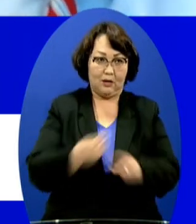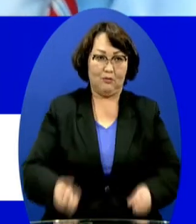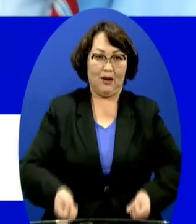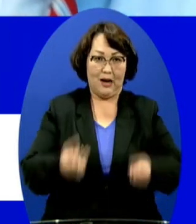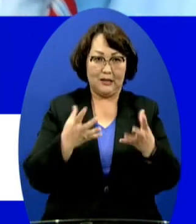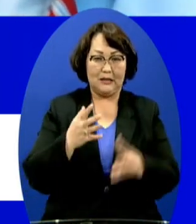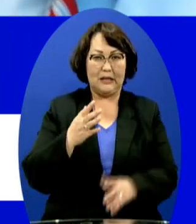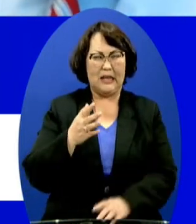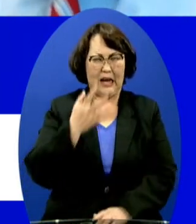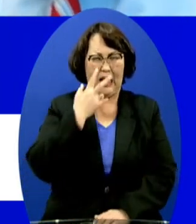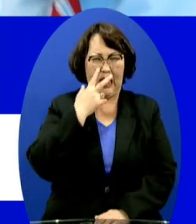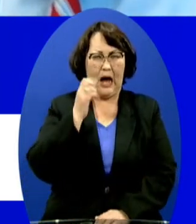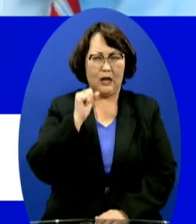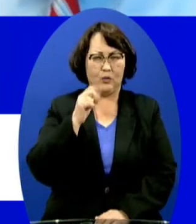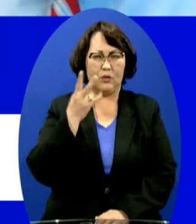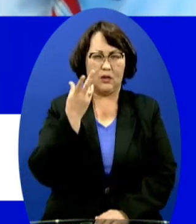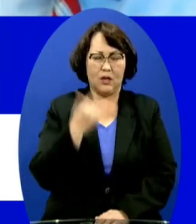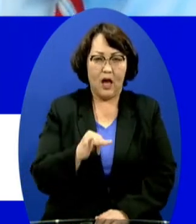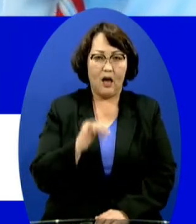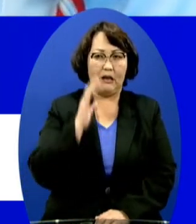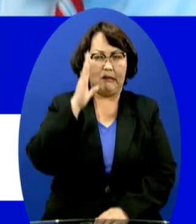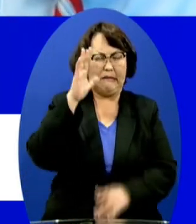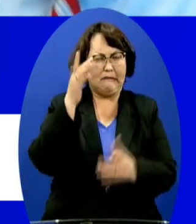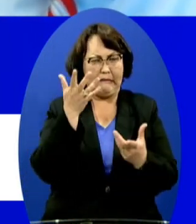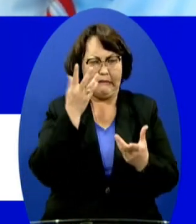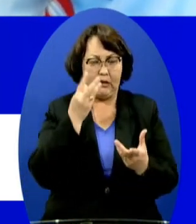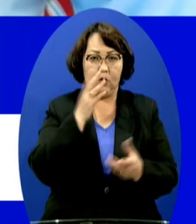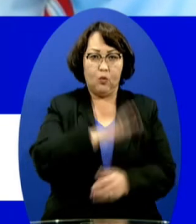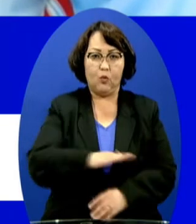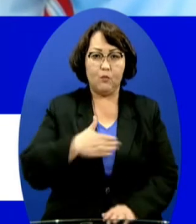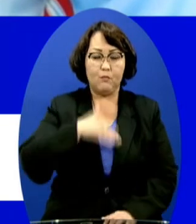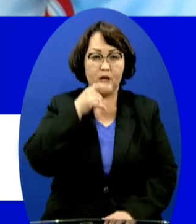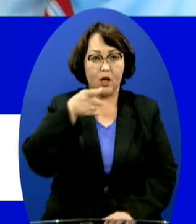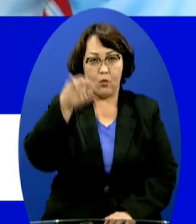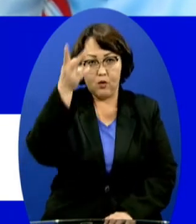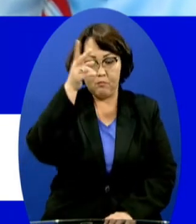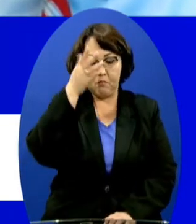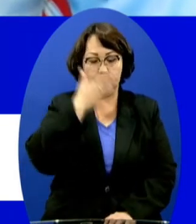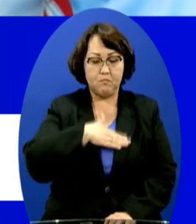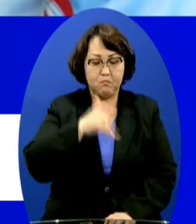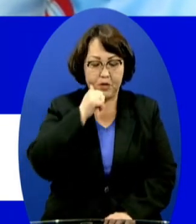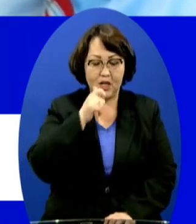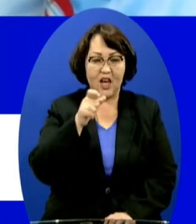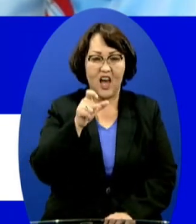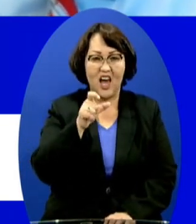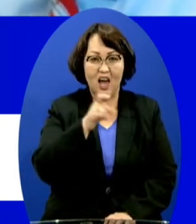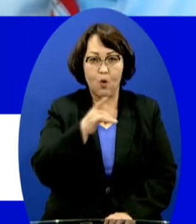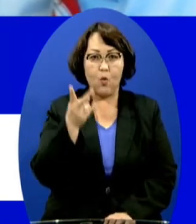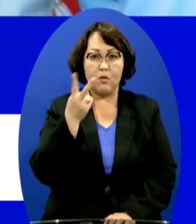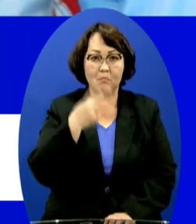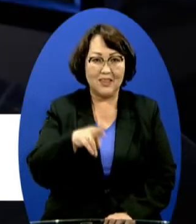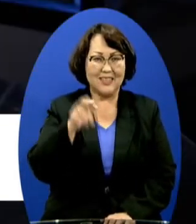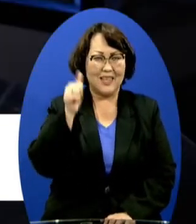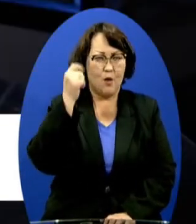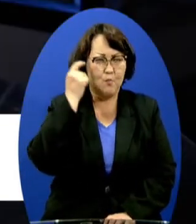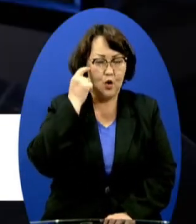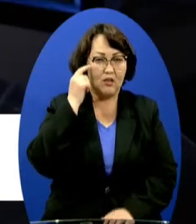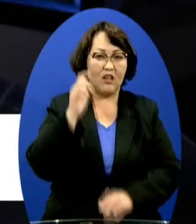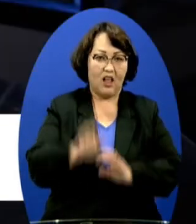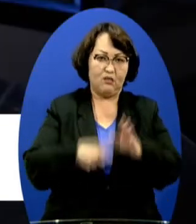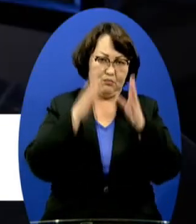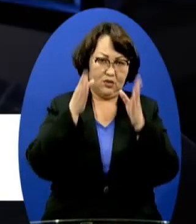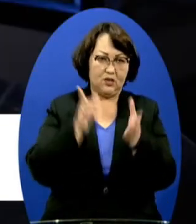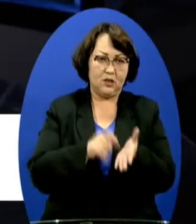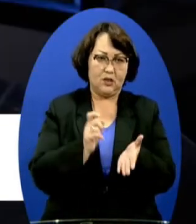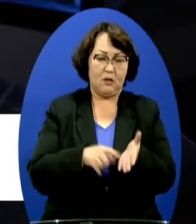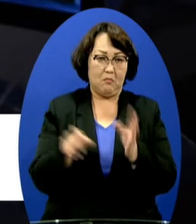эрсдэлтэй алхам шүү гэж хүүхдүүд ихэнх бас эрүүл мэндийг бодож ийм одоо алхмыг сонгороо гэж хэрэгдэд бас зөвлөх байна. Байдал нөхцөл